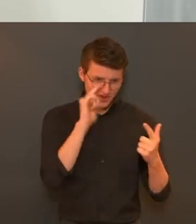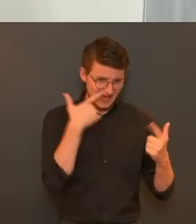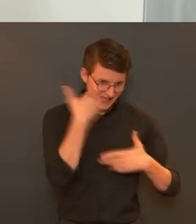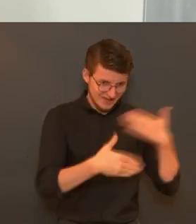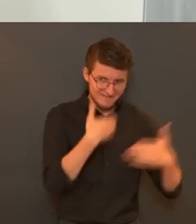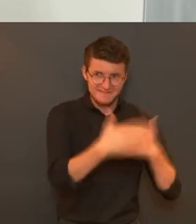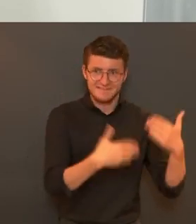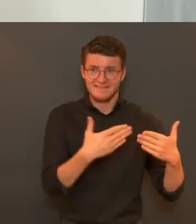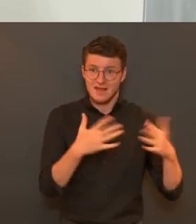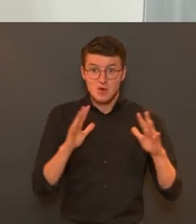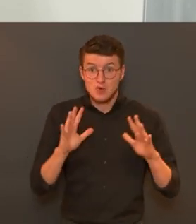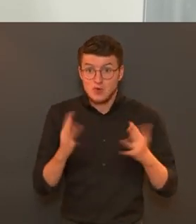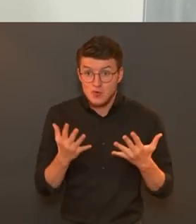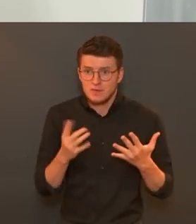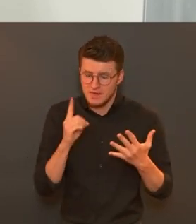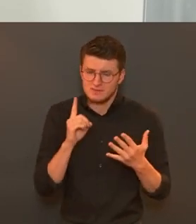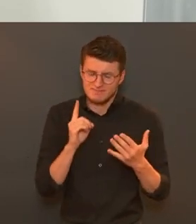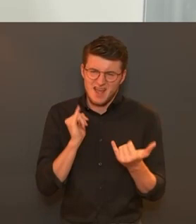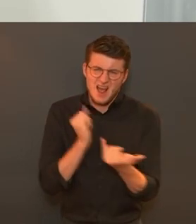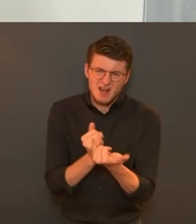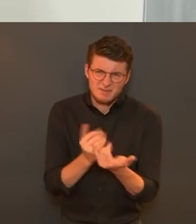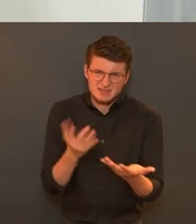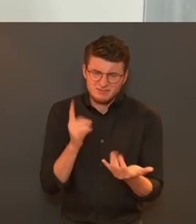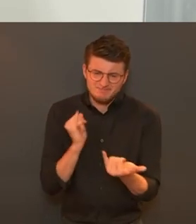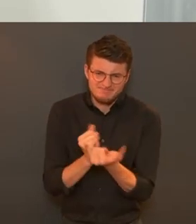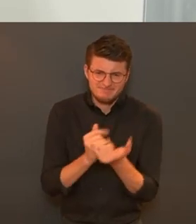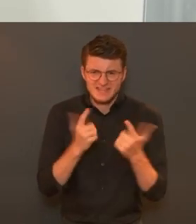La vie doit continuer d'une façon adaptée, bien entendu,